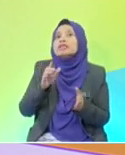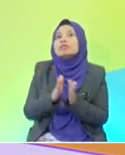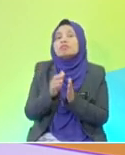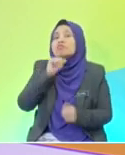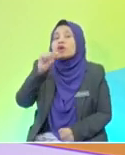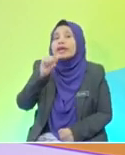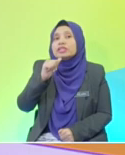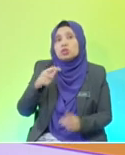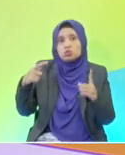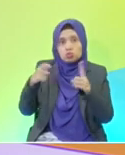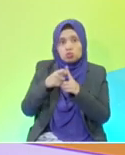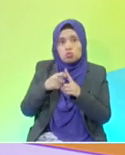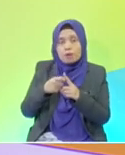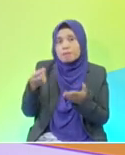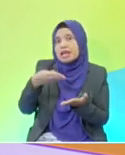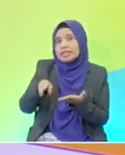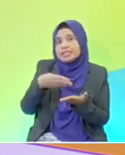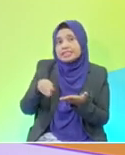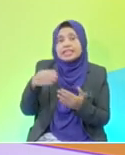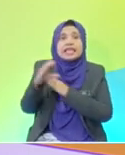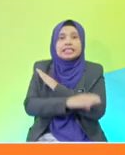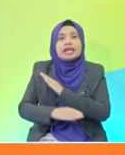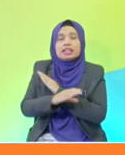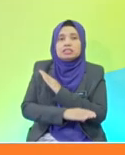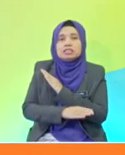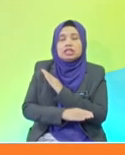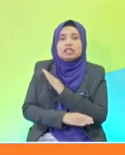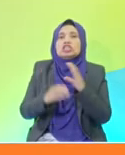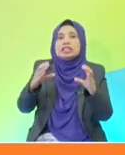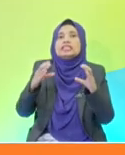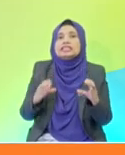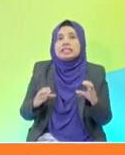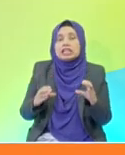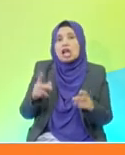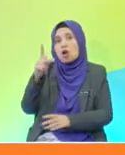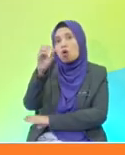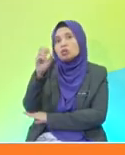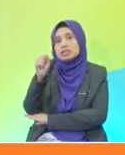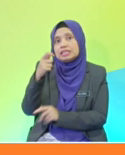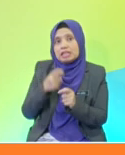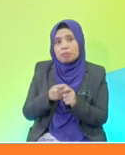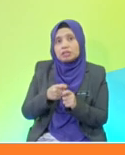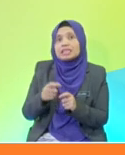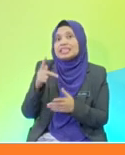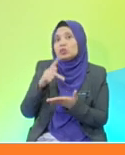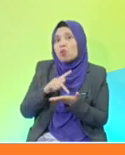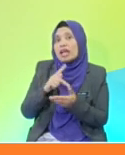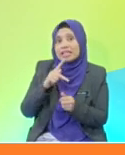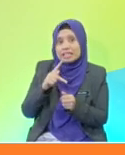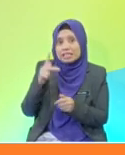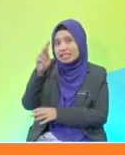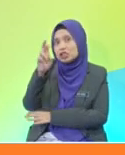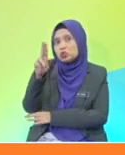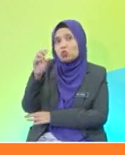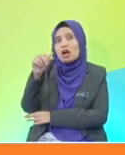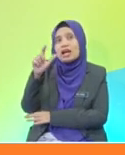wanita yang kedua pernyataan yang Berikut merupakan ciri-ciri kos tetap kecuali Oke soalnya yang ketiga